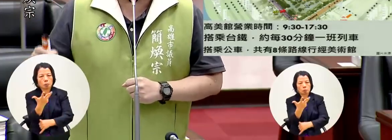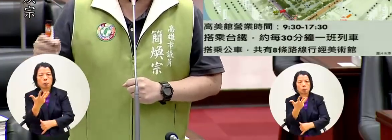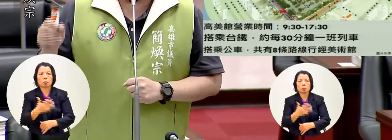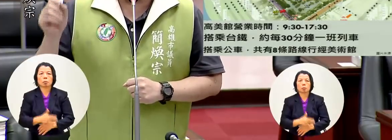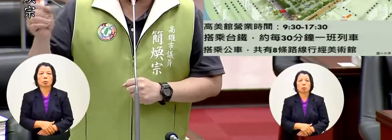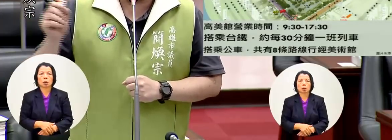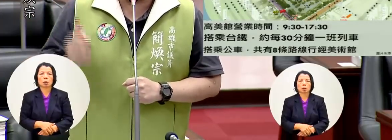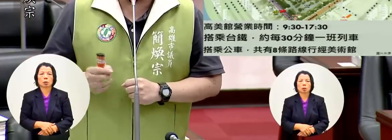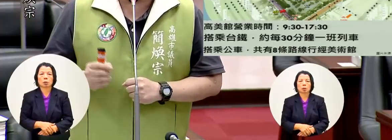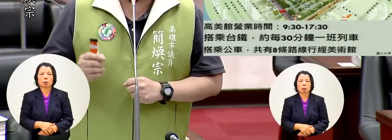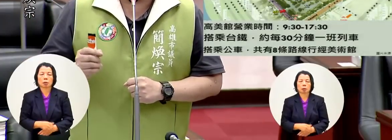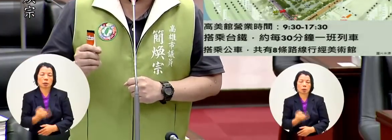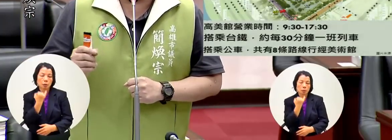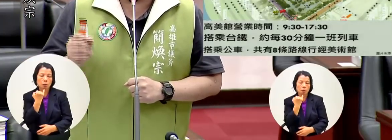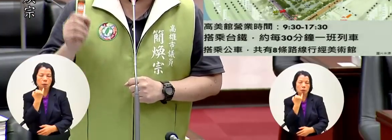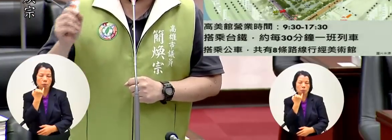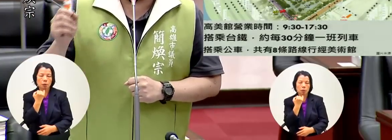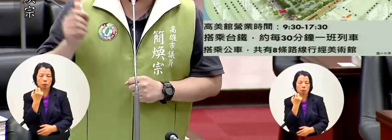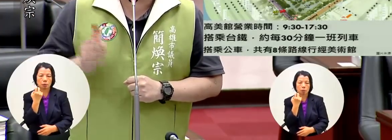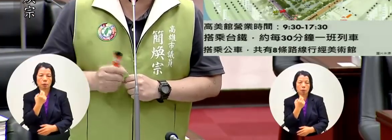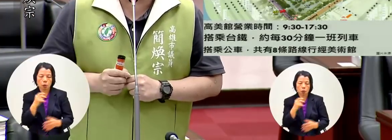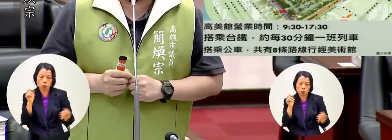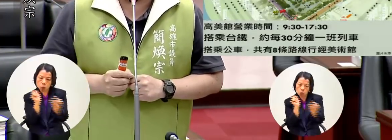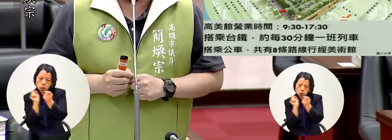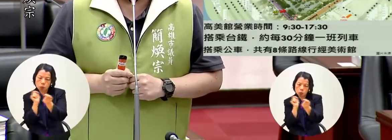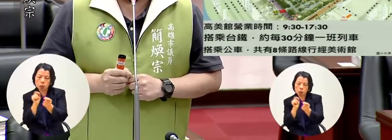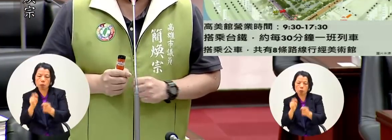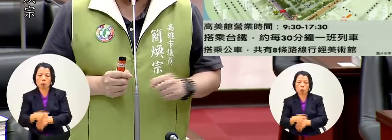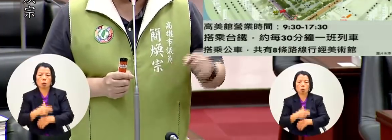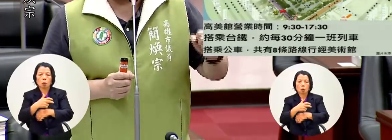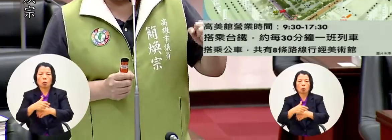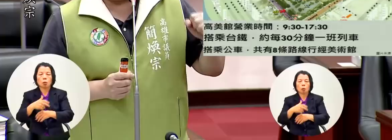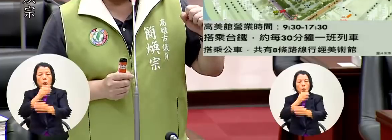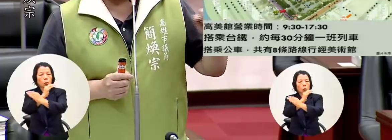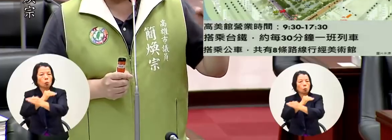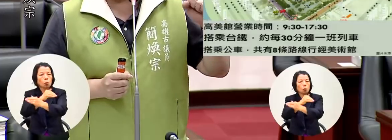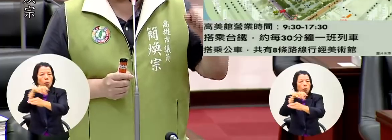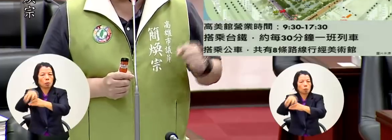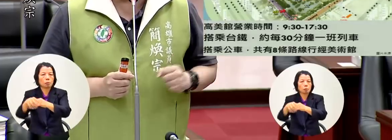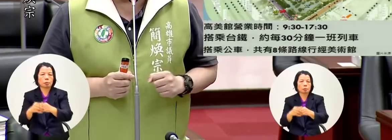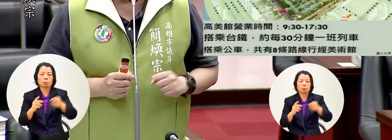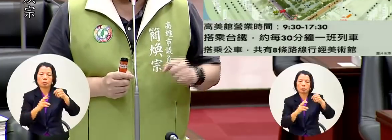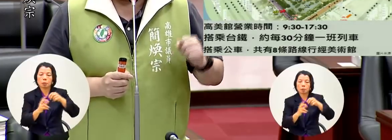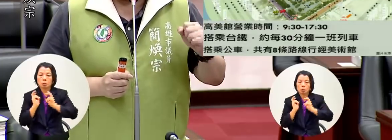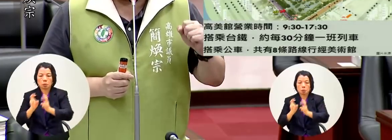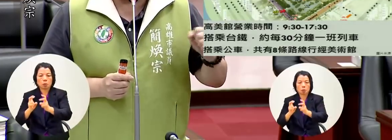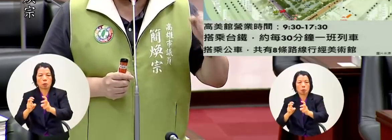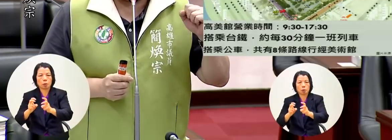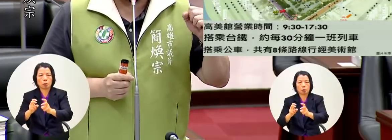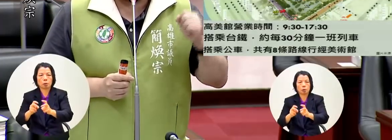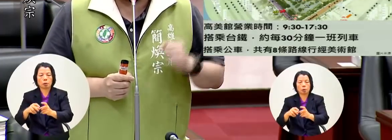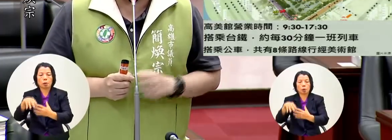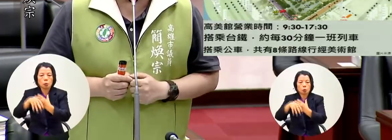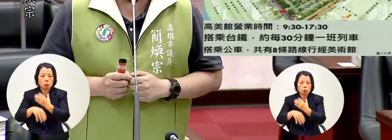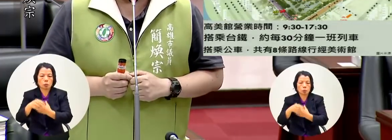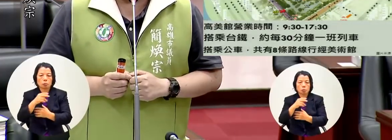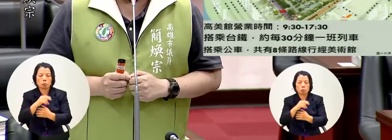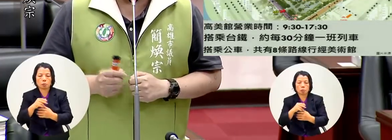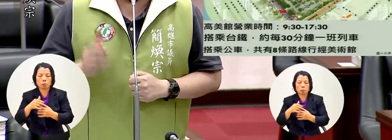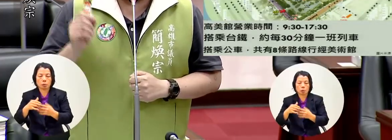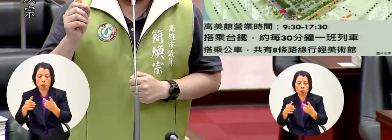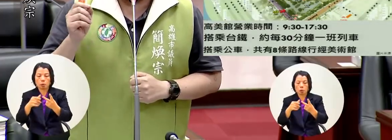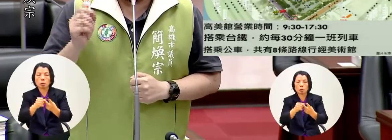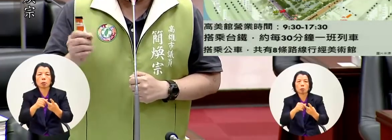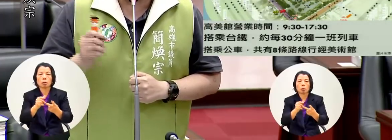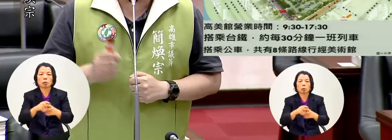临近。卫武营我们有捷运局限，大东文化中心也有捷运局限，